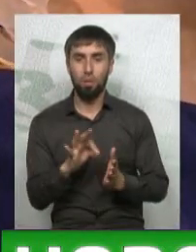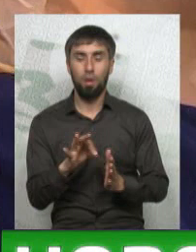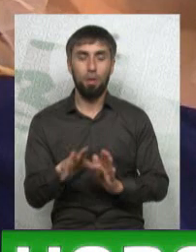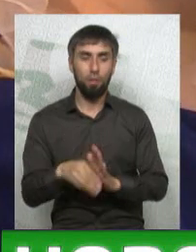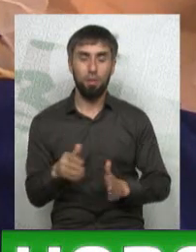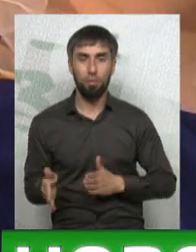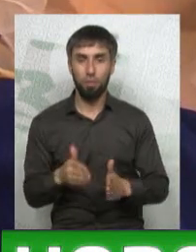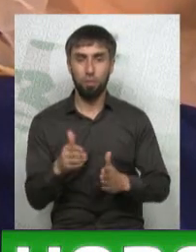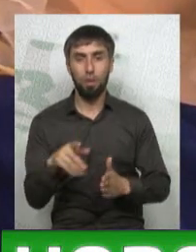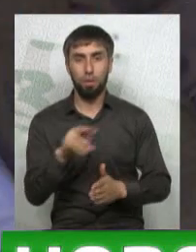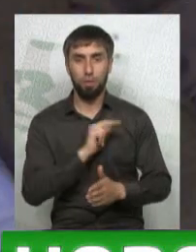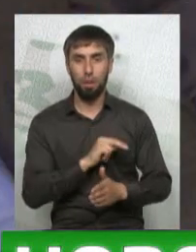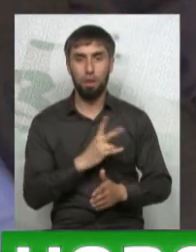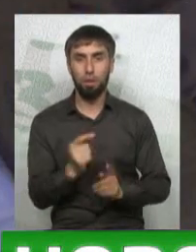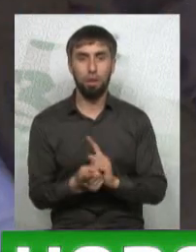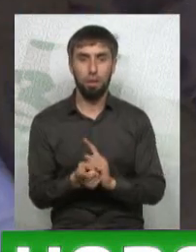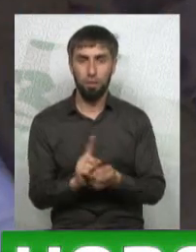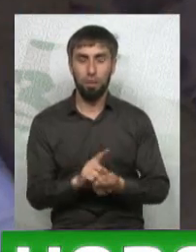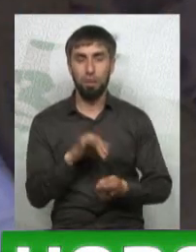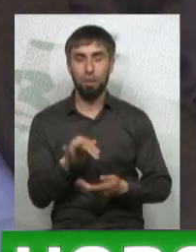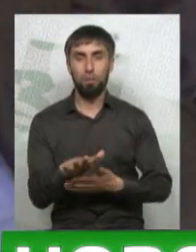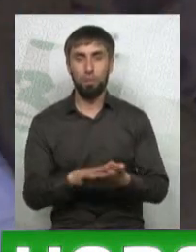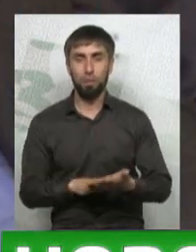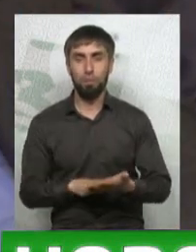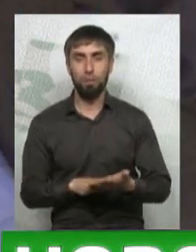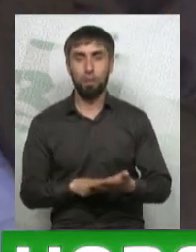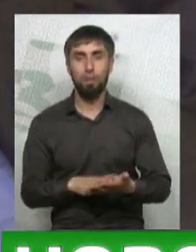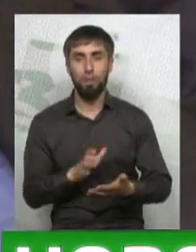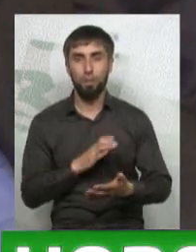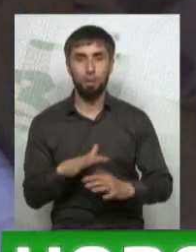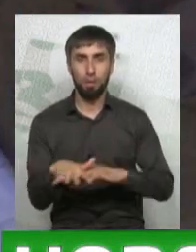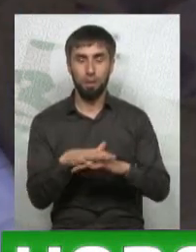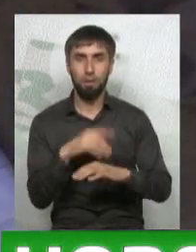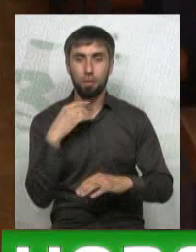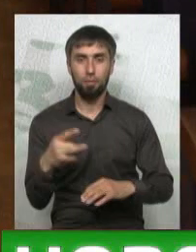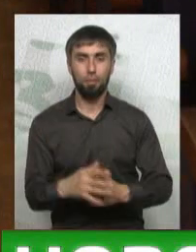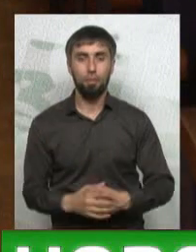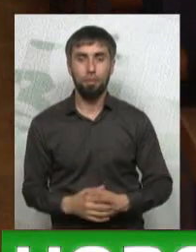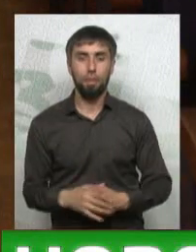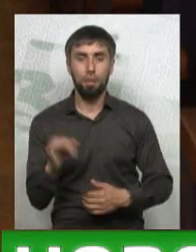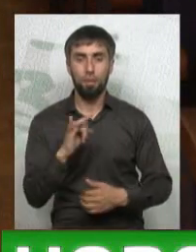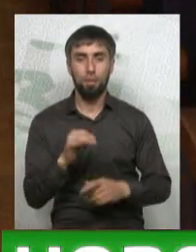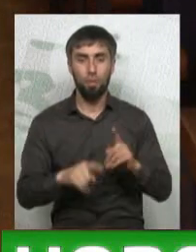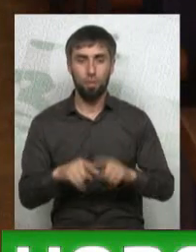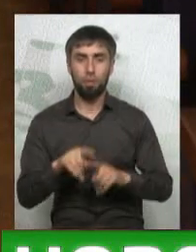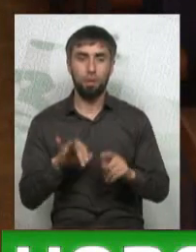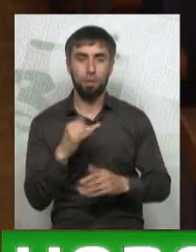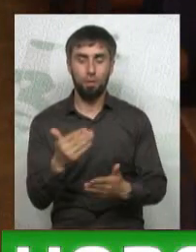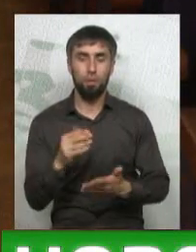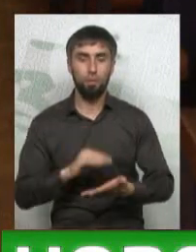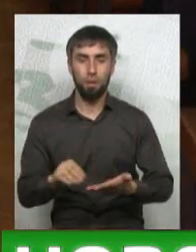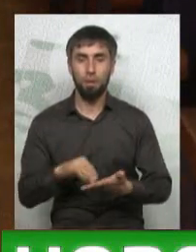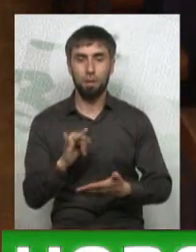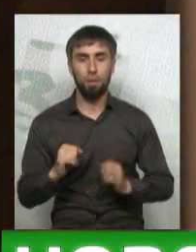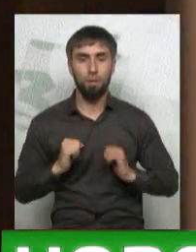выбранному пути научные сотрудники не изменяют и продолжают обогащать население республики знаниями истории Родины, его писателях